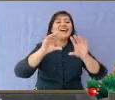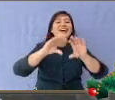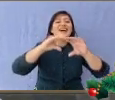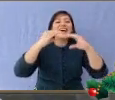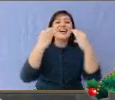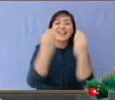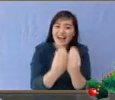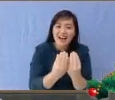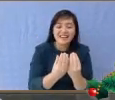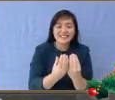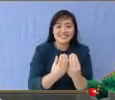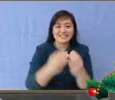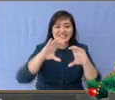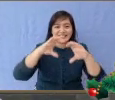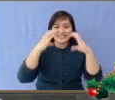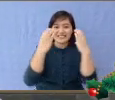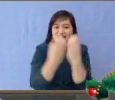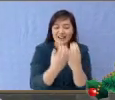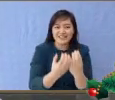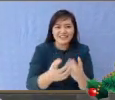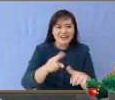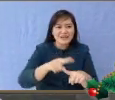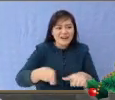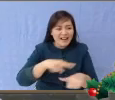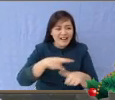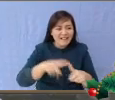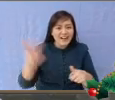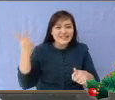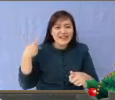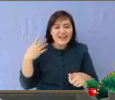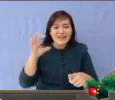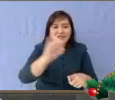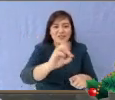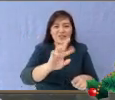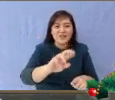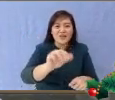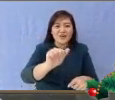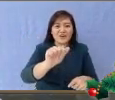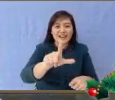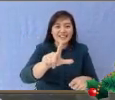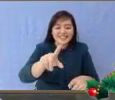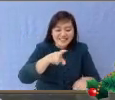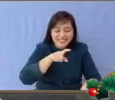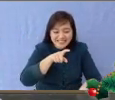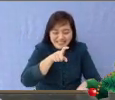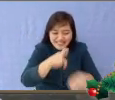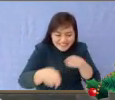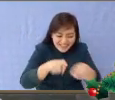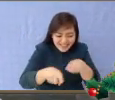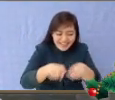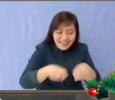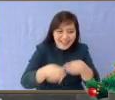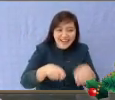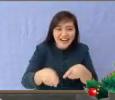Yung iba, hindi niya namamalayan, iniikot-ikot niya pataas yung kanyang blouse.